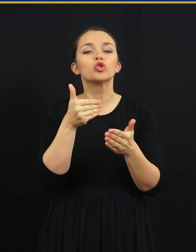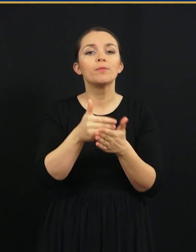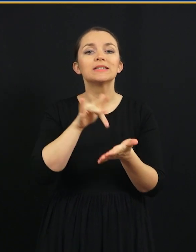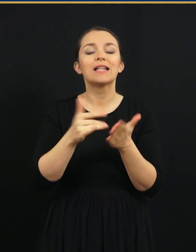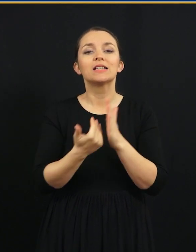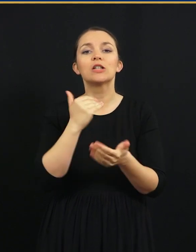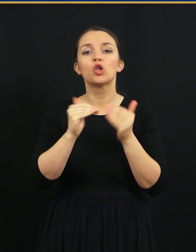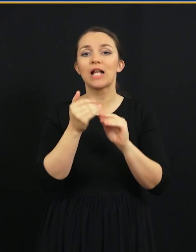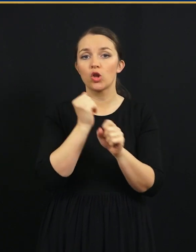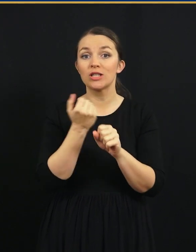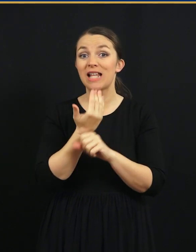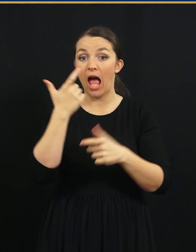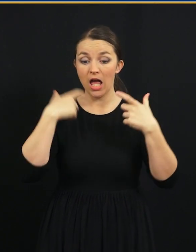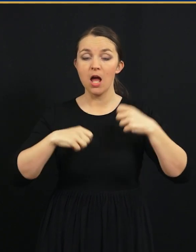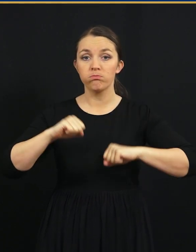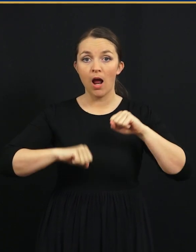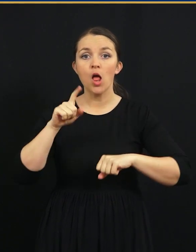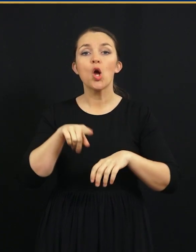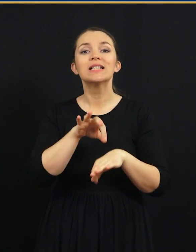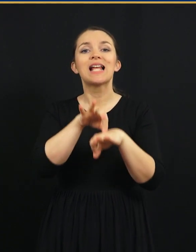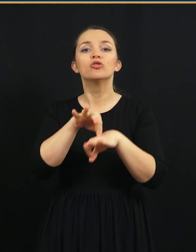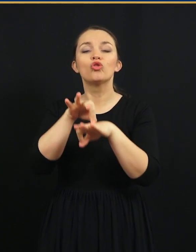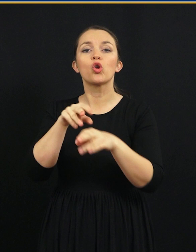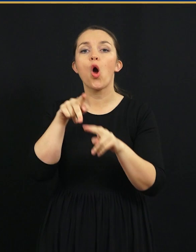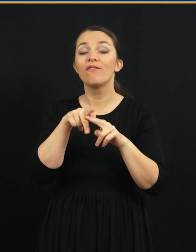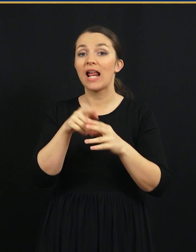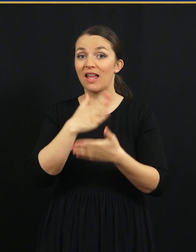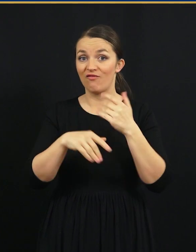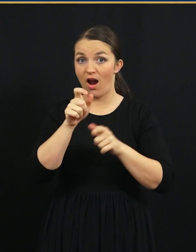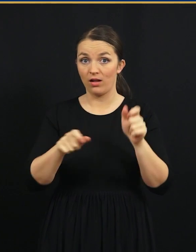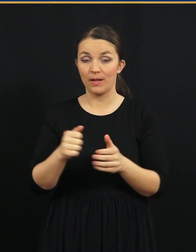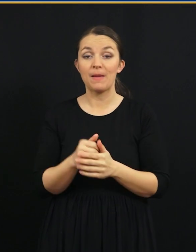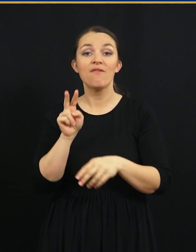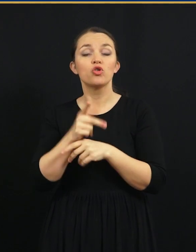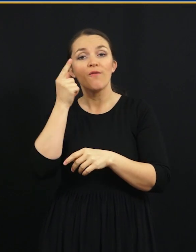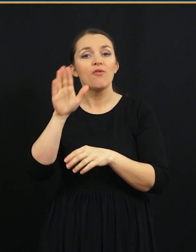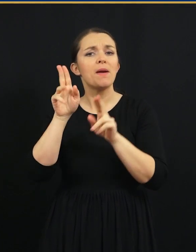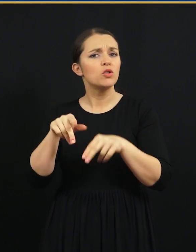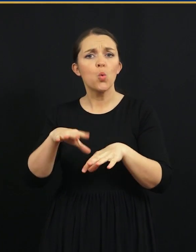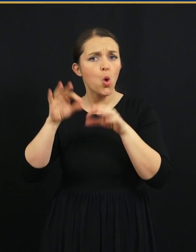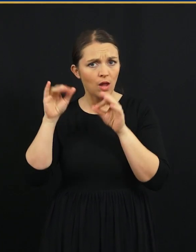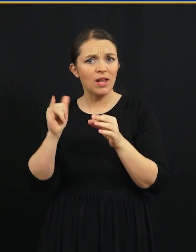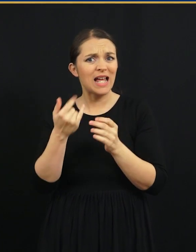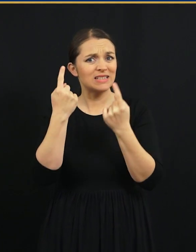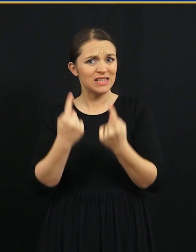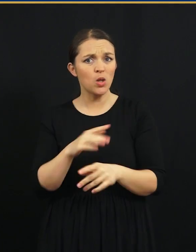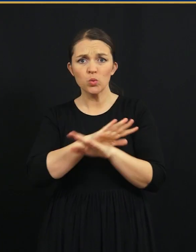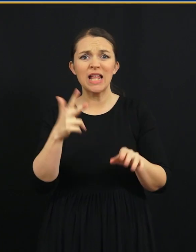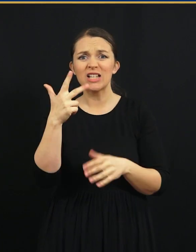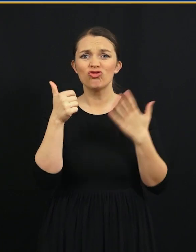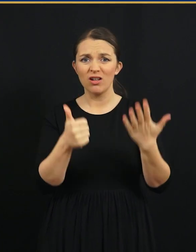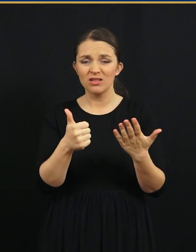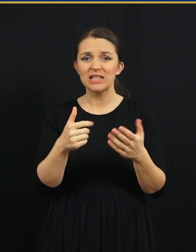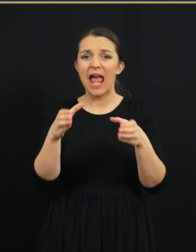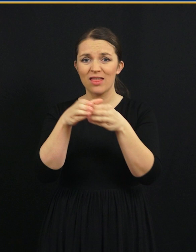za socialno delo za gibalno in senzorno ovirane invalide. Varuh človekovih pravic je ugotovil, da stanje v